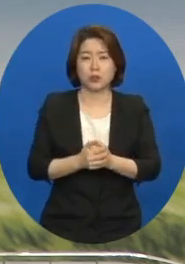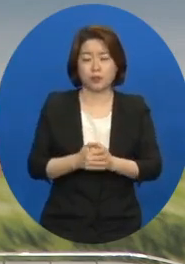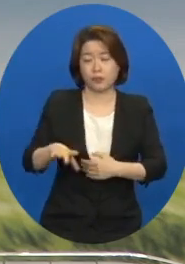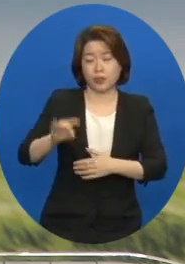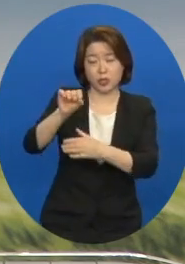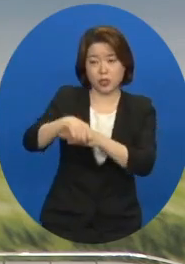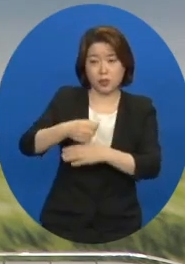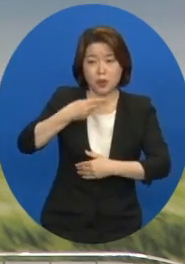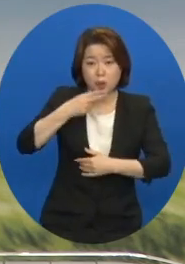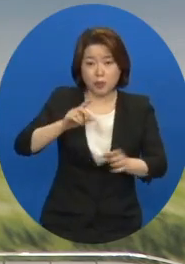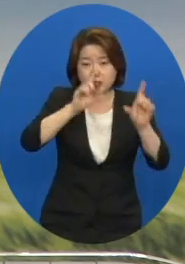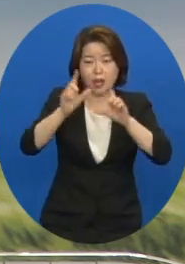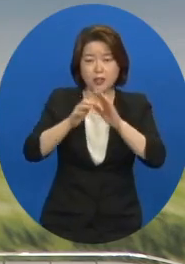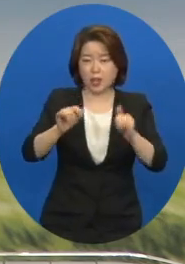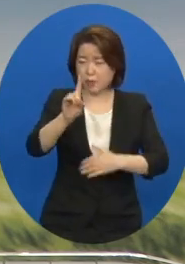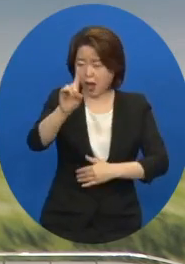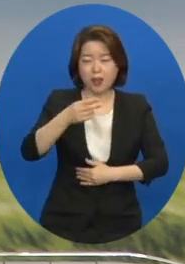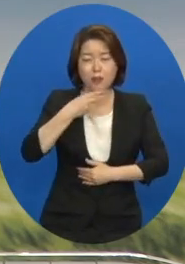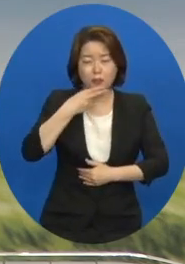사람은 한 사람도 없어요.